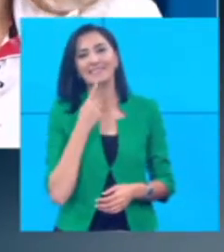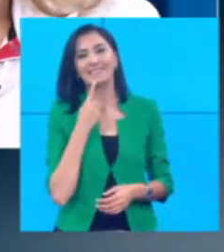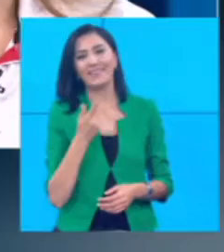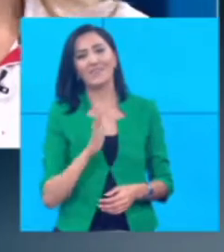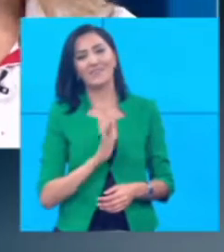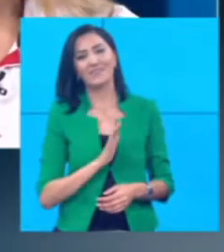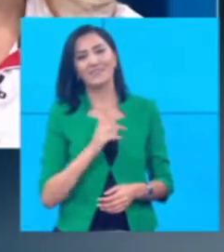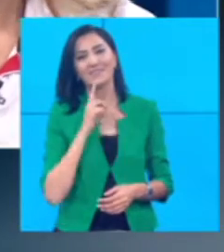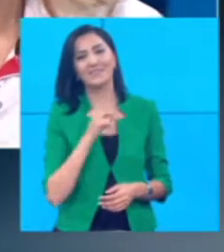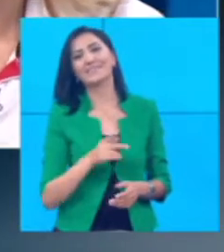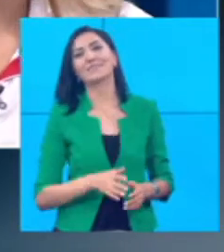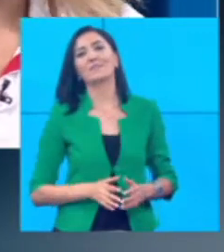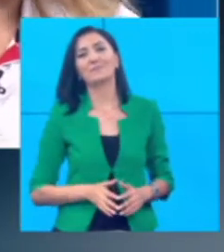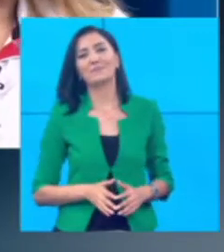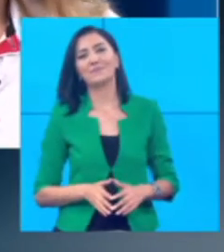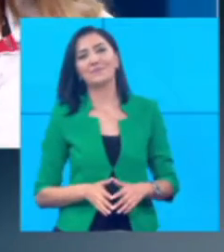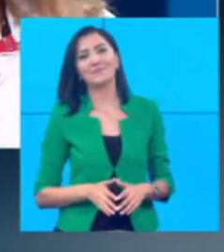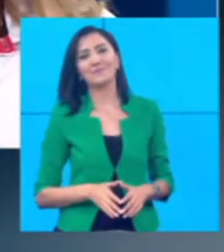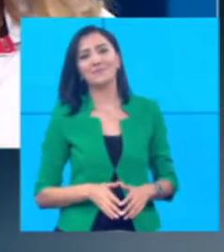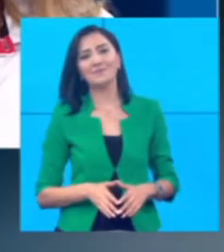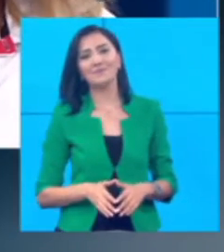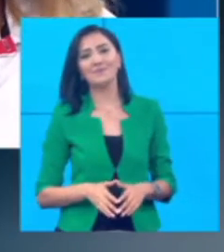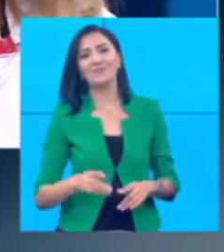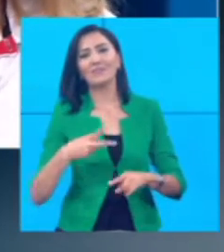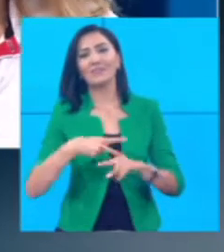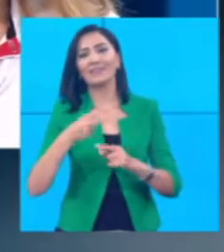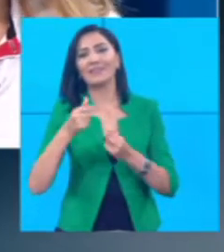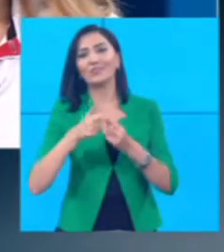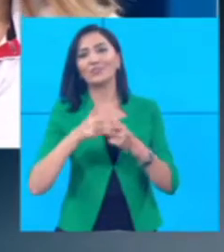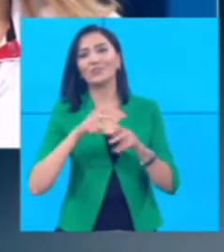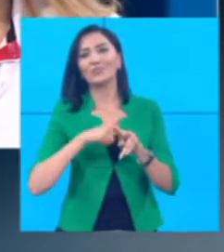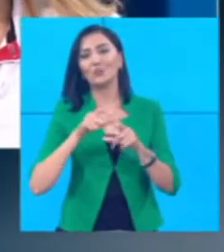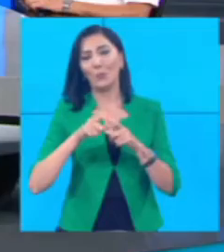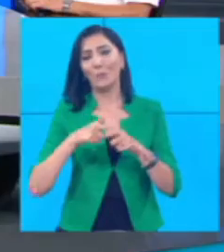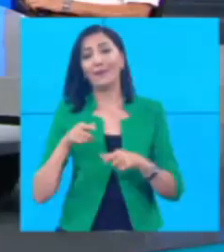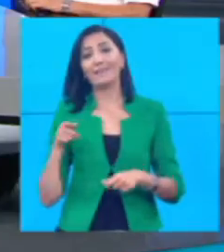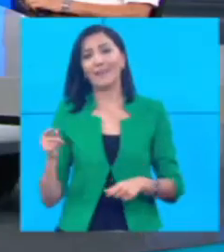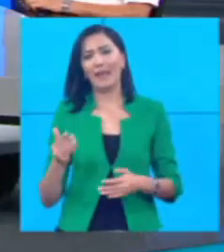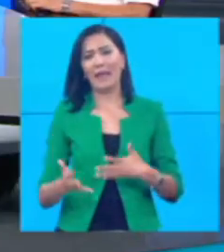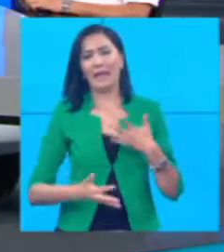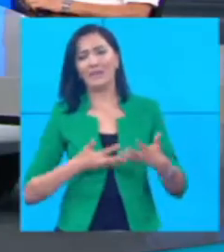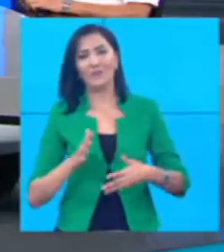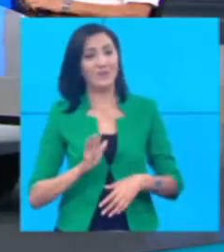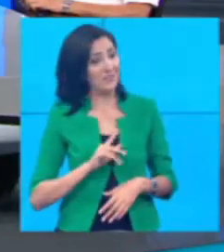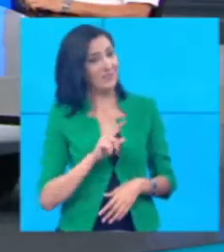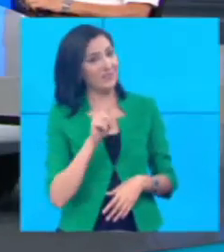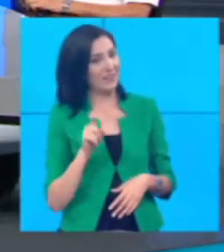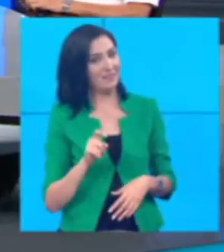da var yani. Evet. Zübeyde, sıra sana geldi. Heyecan var